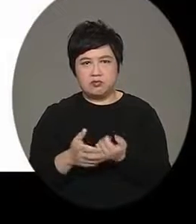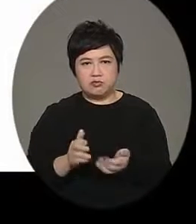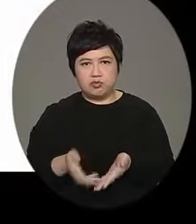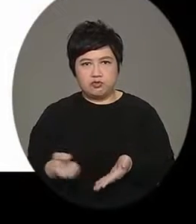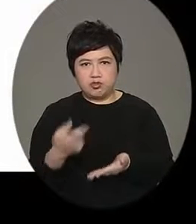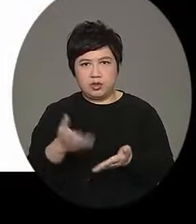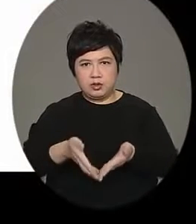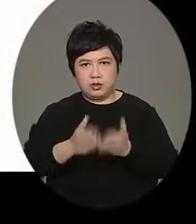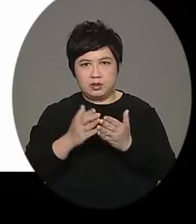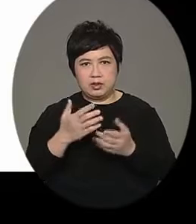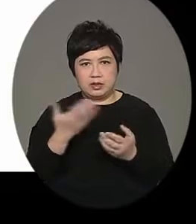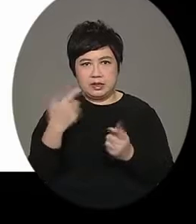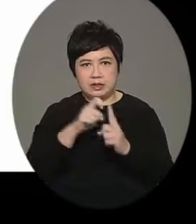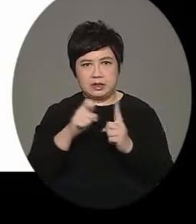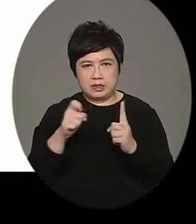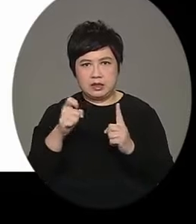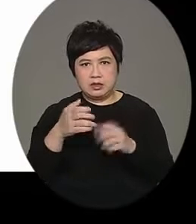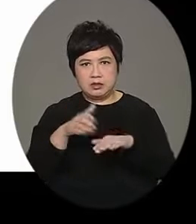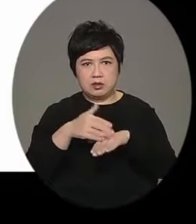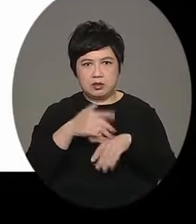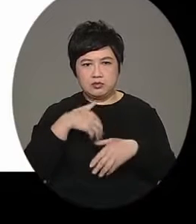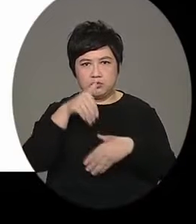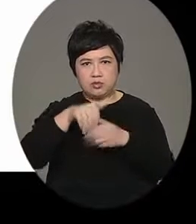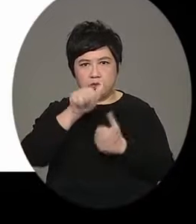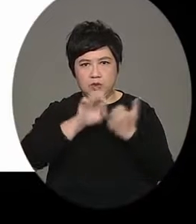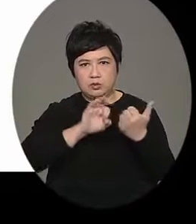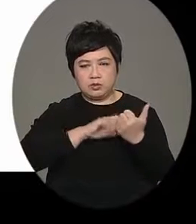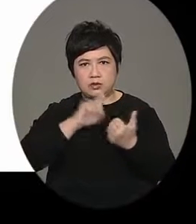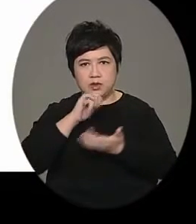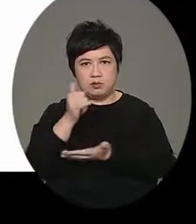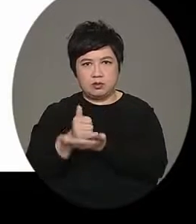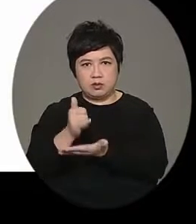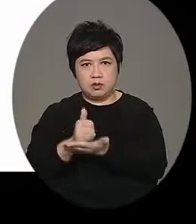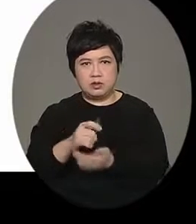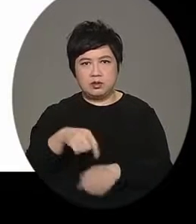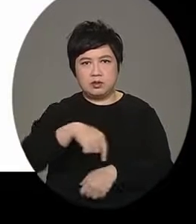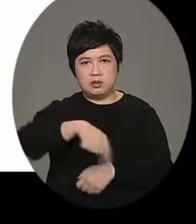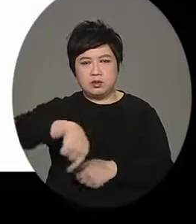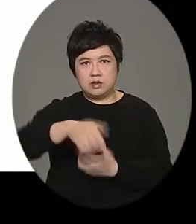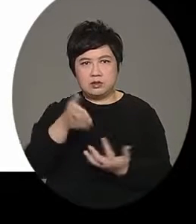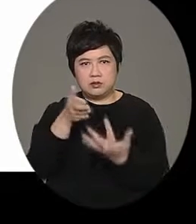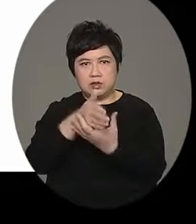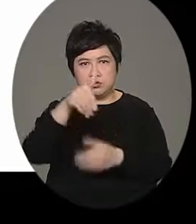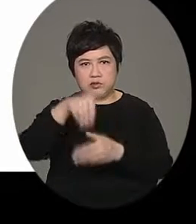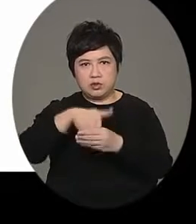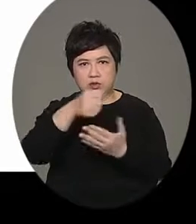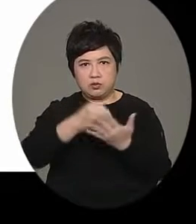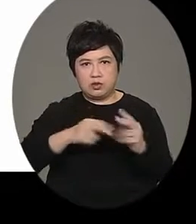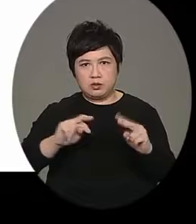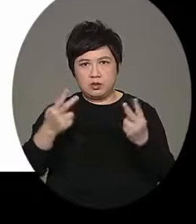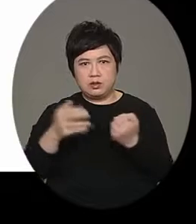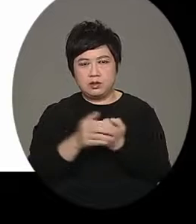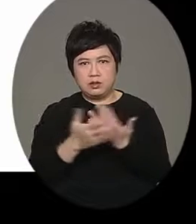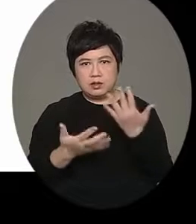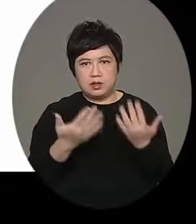設立回歸初期存在的選舉委員會議席。在地區直選遊戲規則亦都會改變，由現